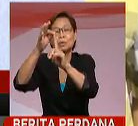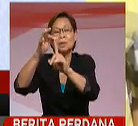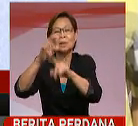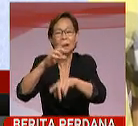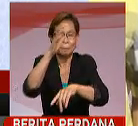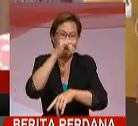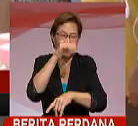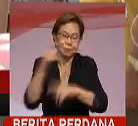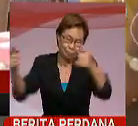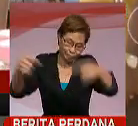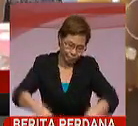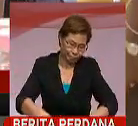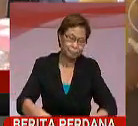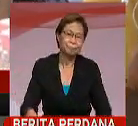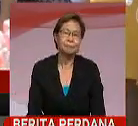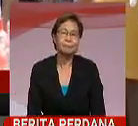di negeri Melaka ini.